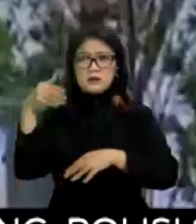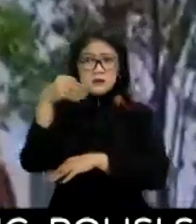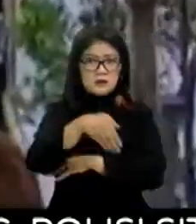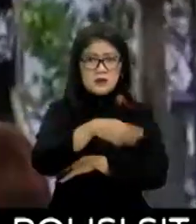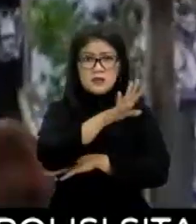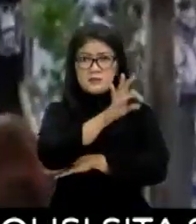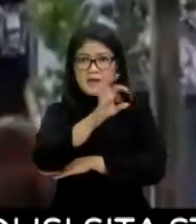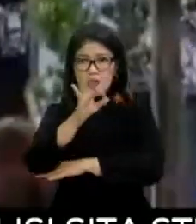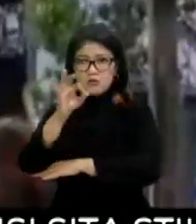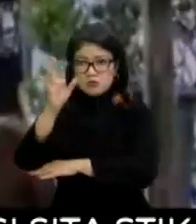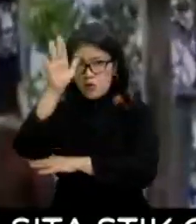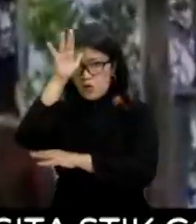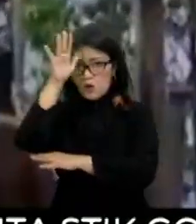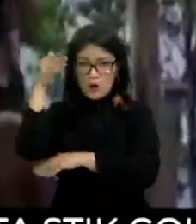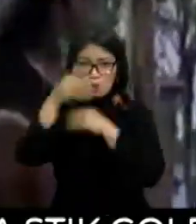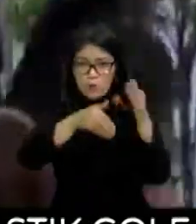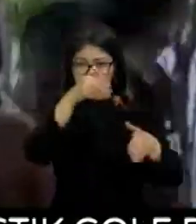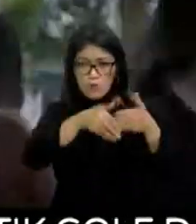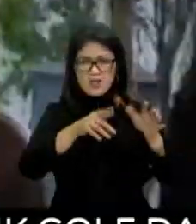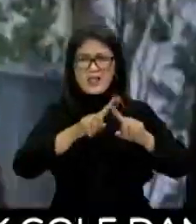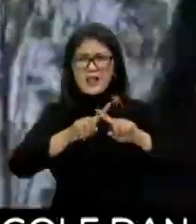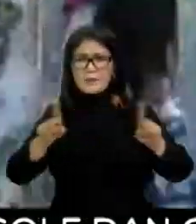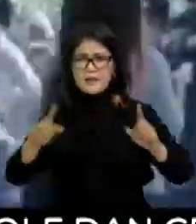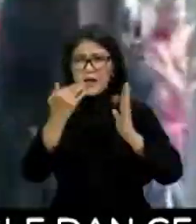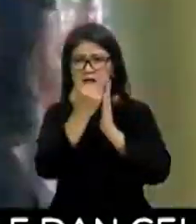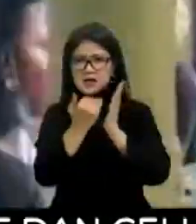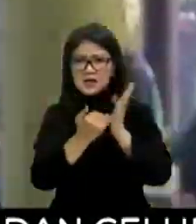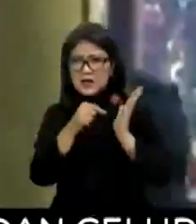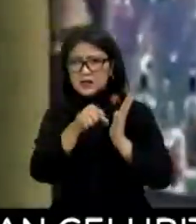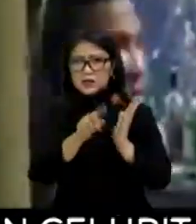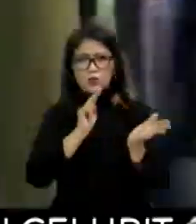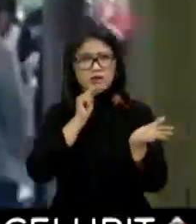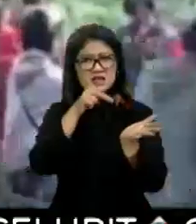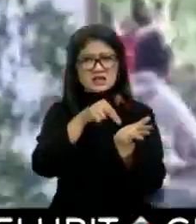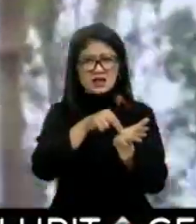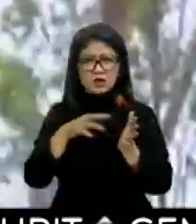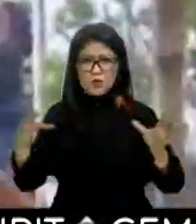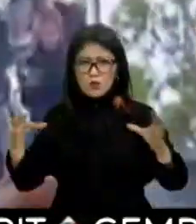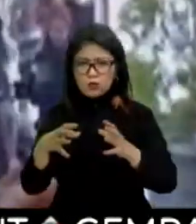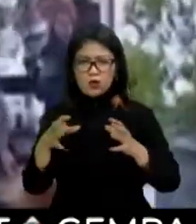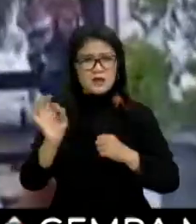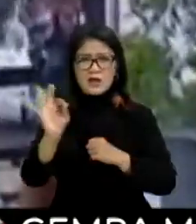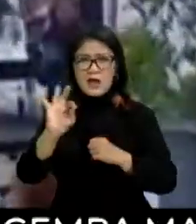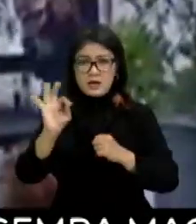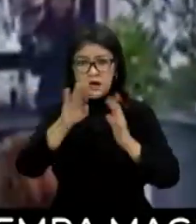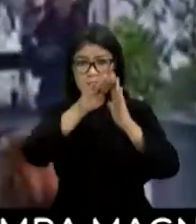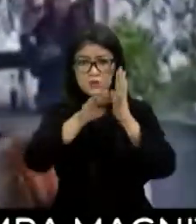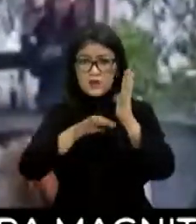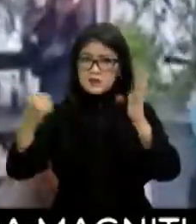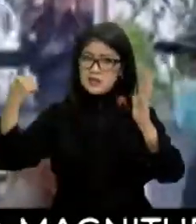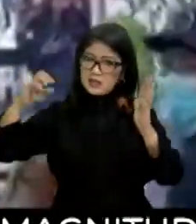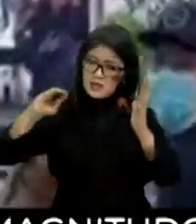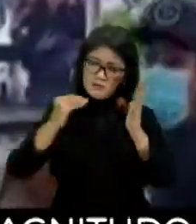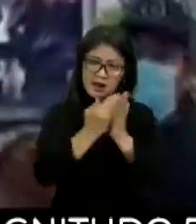motor ironisnya polisi mendapati acara digelar tanpa mengantongi izin keramaian dan melanggar protokol kesehatan sebagian